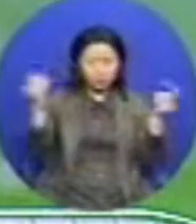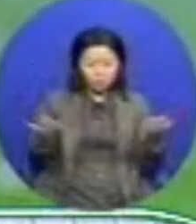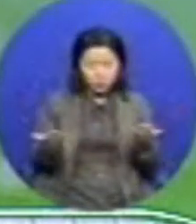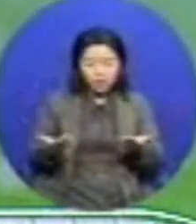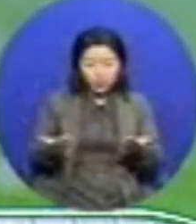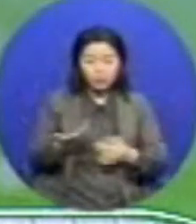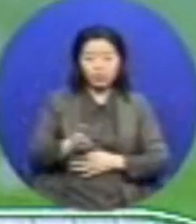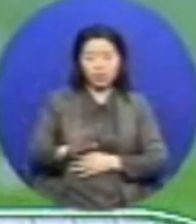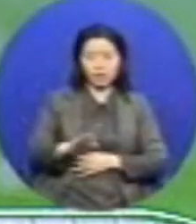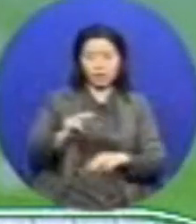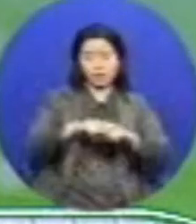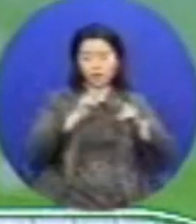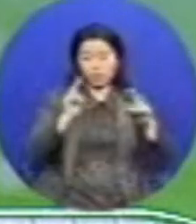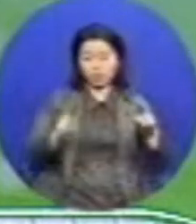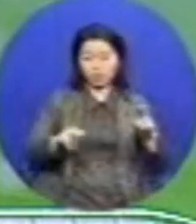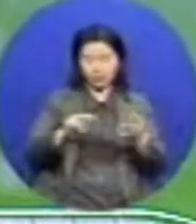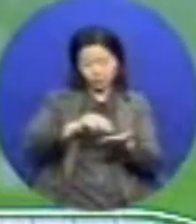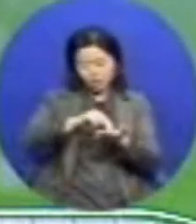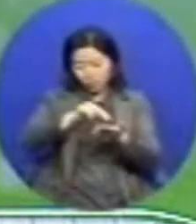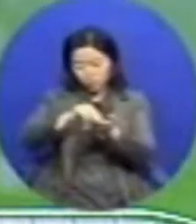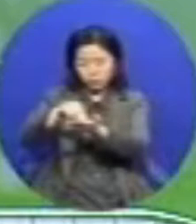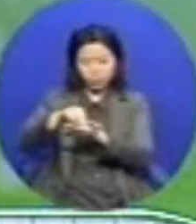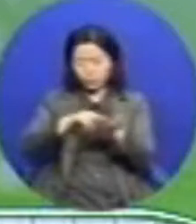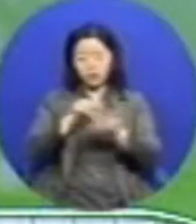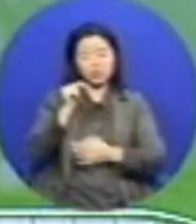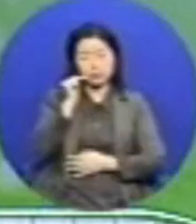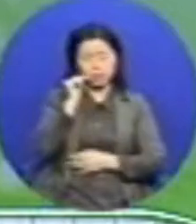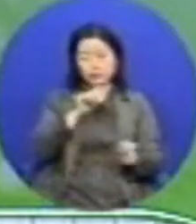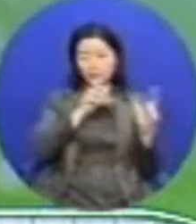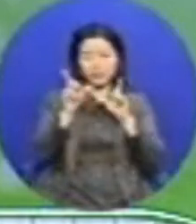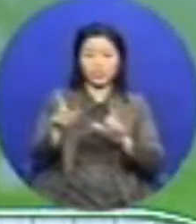은퇴하고 나니까 외로워서 못 하시는